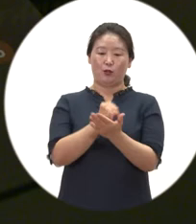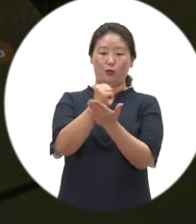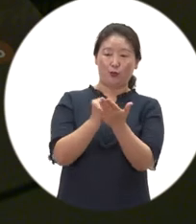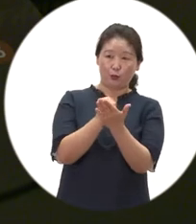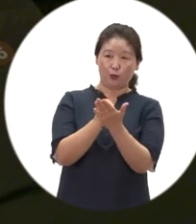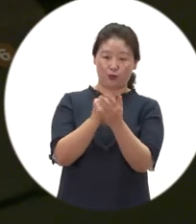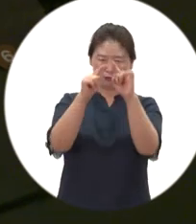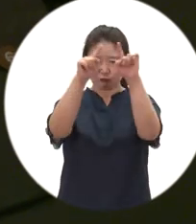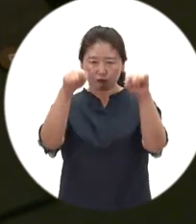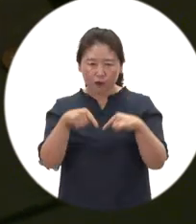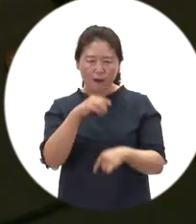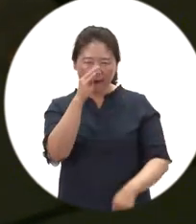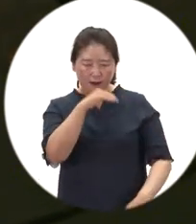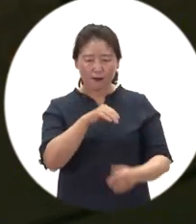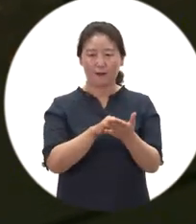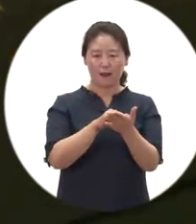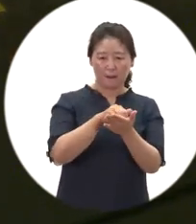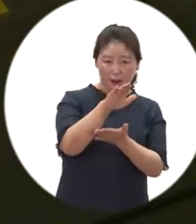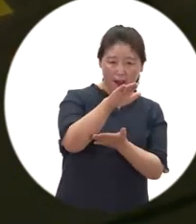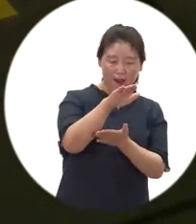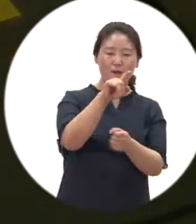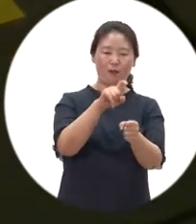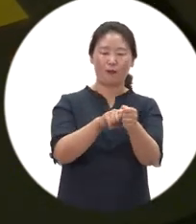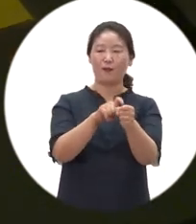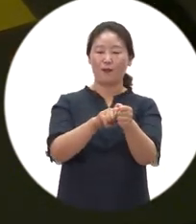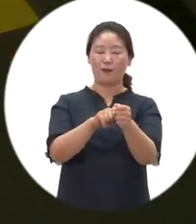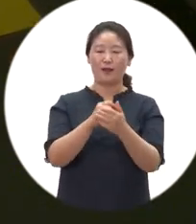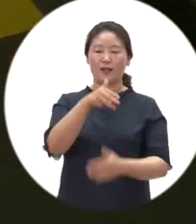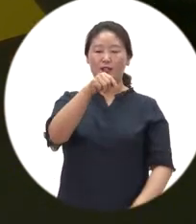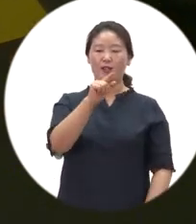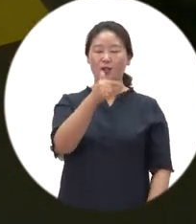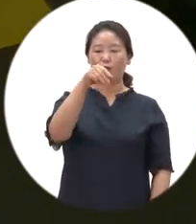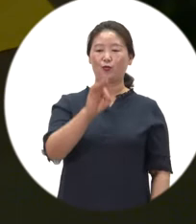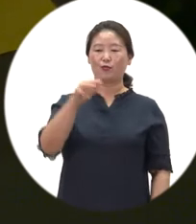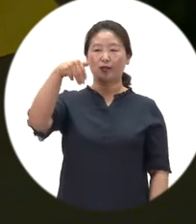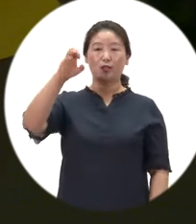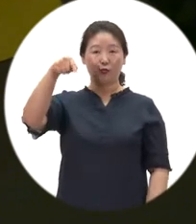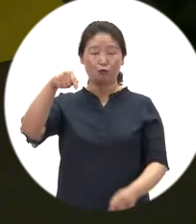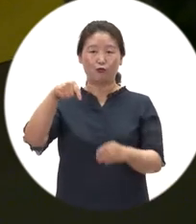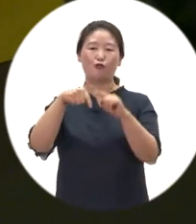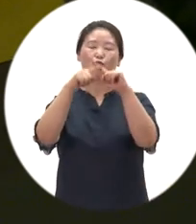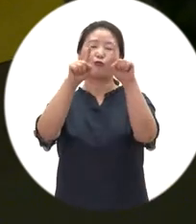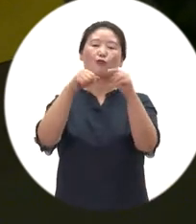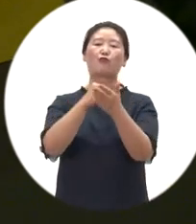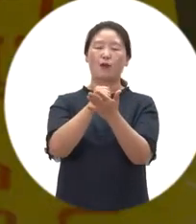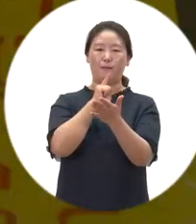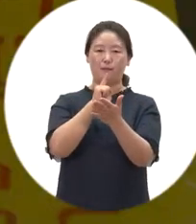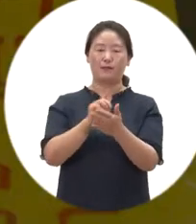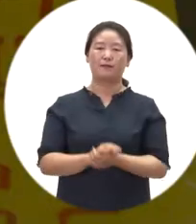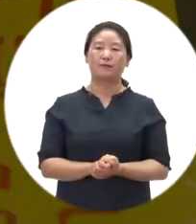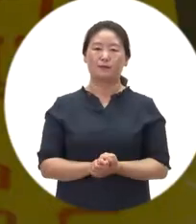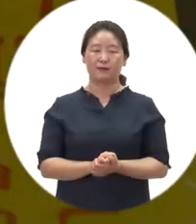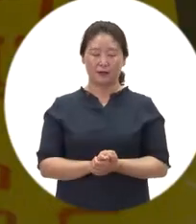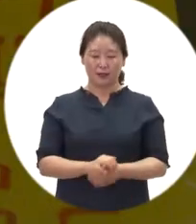단오를 맞아 그해의 나쁜 기운을 쫓기 위해 단오부적을 쓰는데요. 천중부적, 치유부적이라고도 부릅니다.